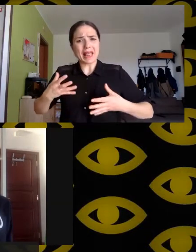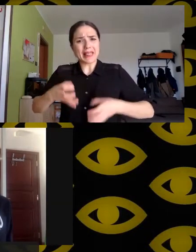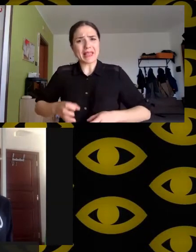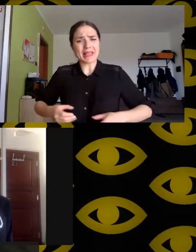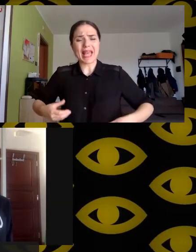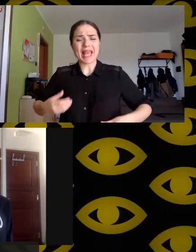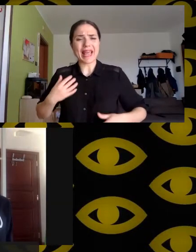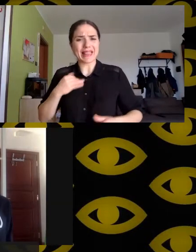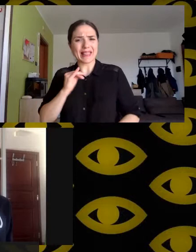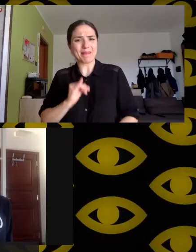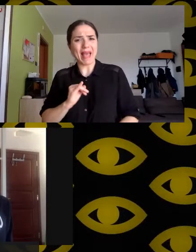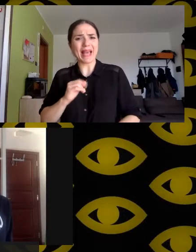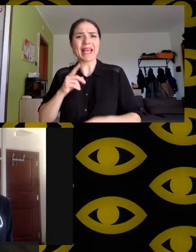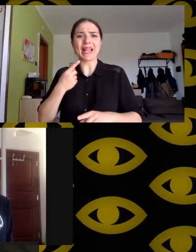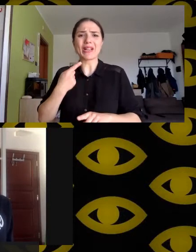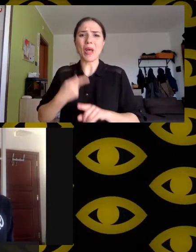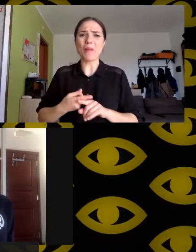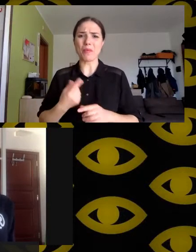ci dice che lei